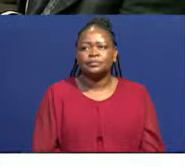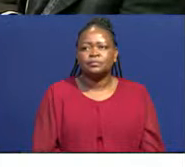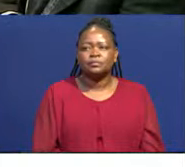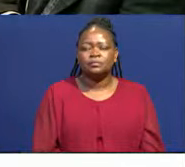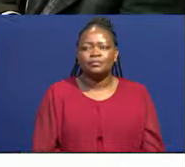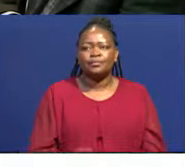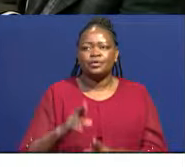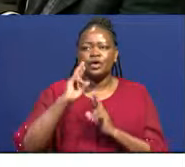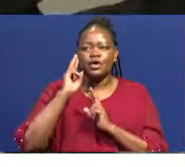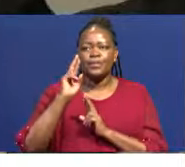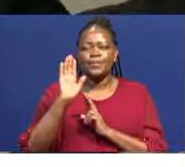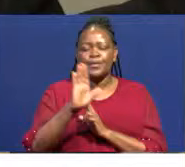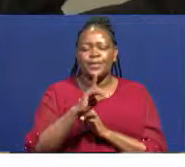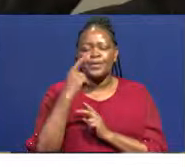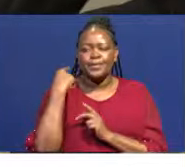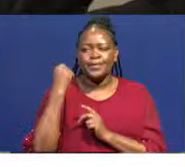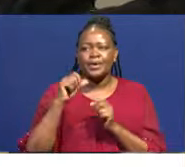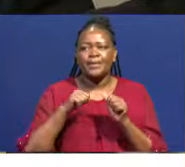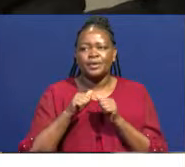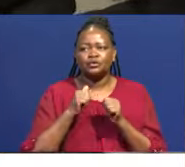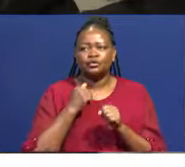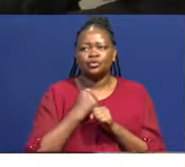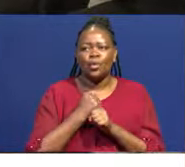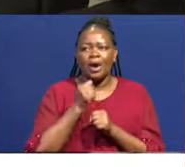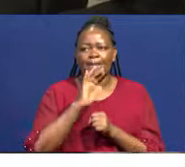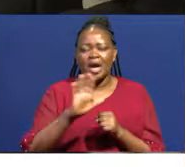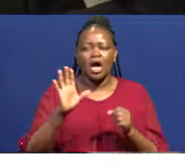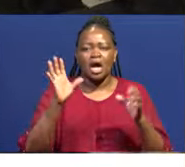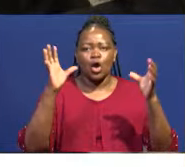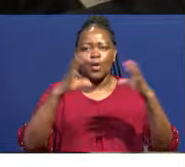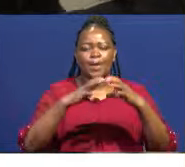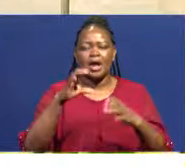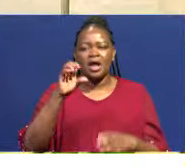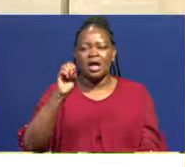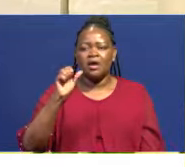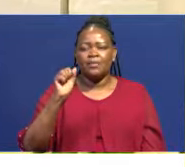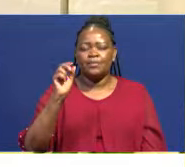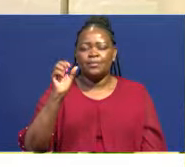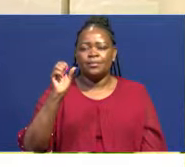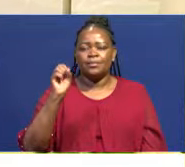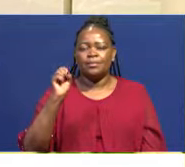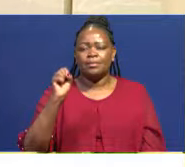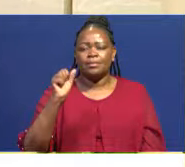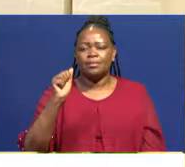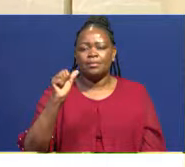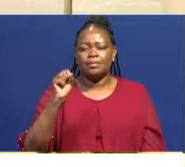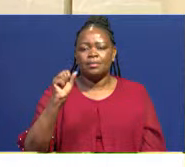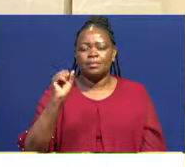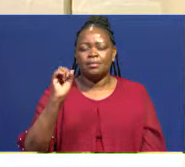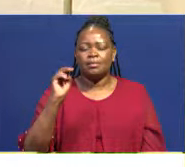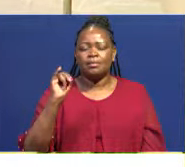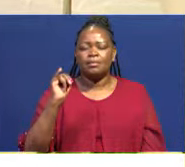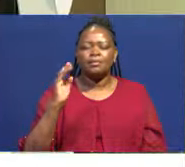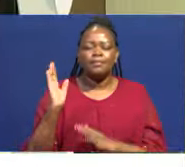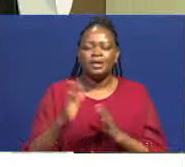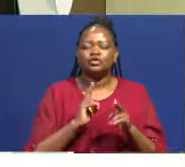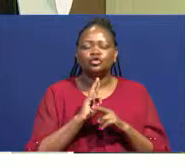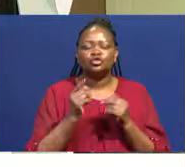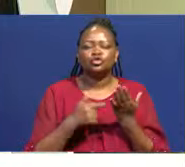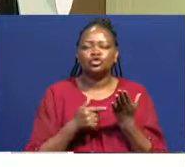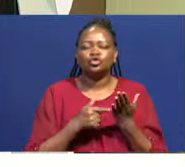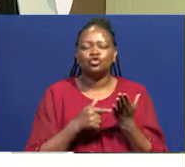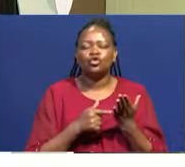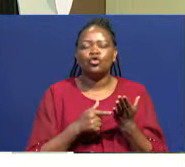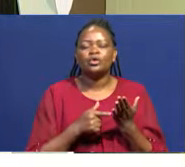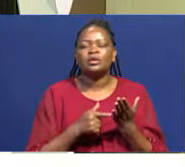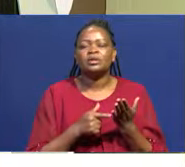Katika ripoti yake ya hivi punde kuhusu shughuli zake, kampuni ya Sasini inanuia kutumia teknolojia kuimarisha ufanzaji,